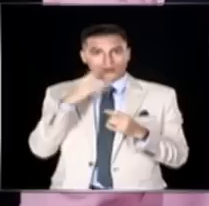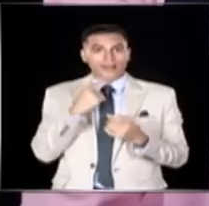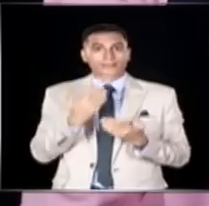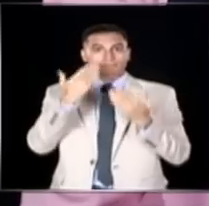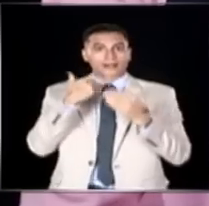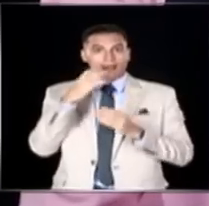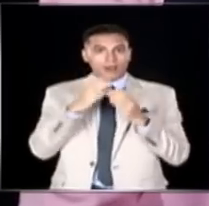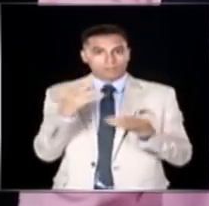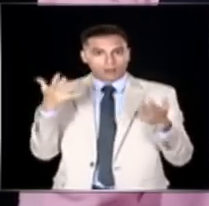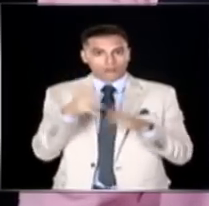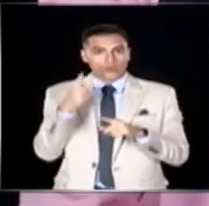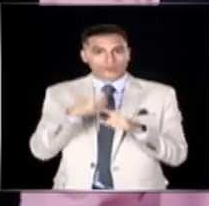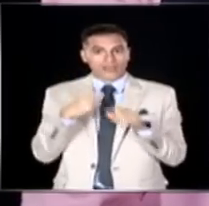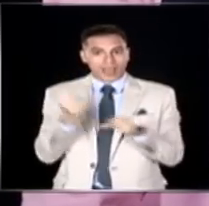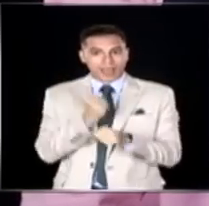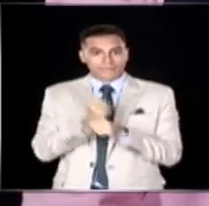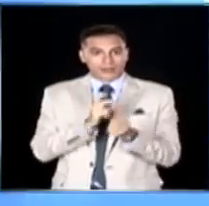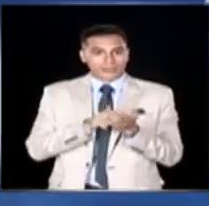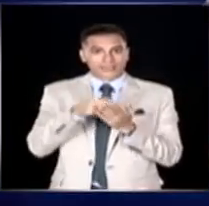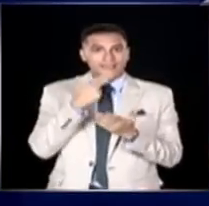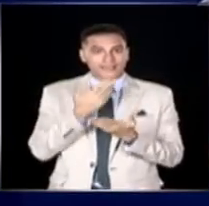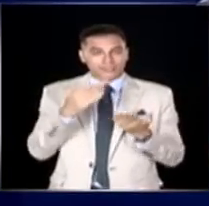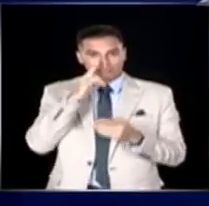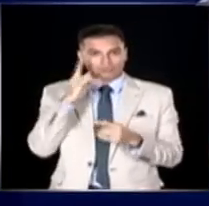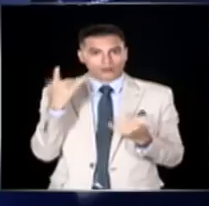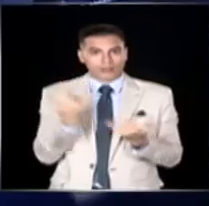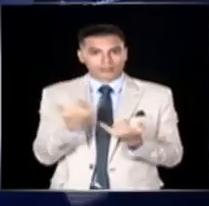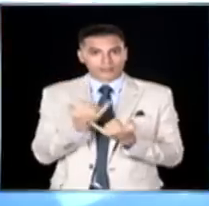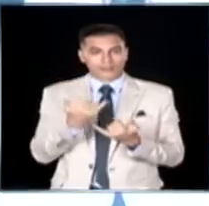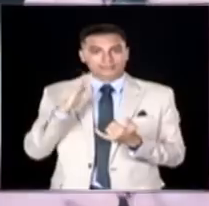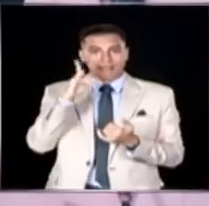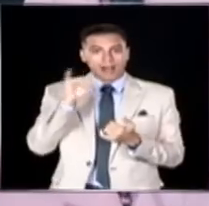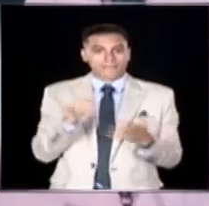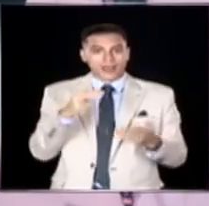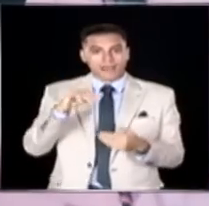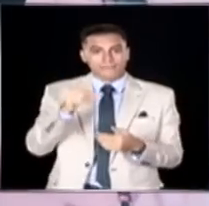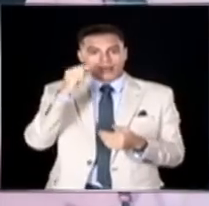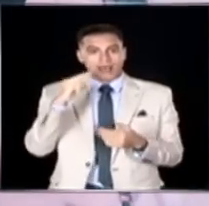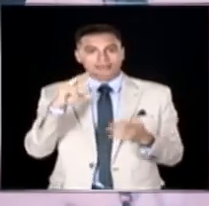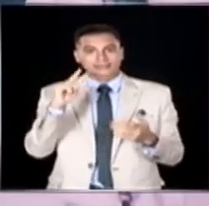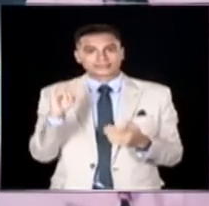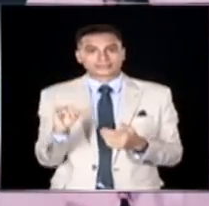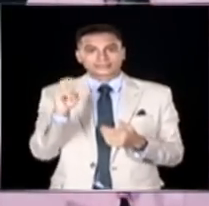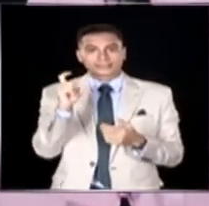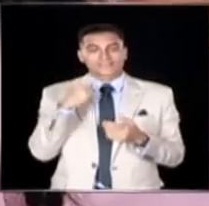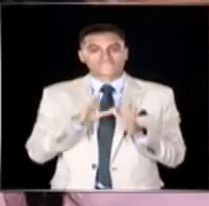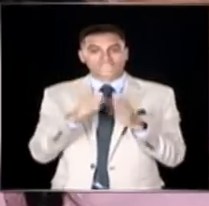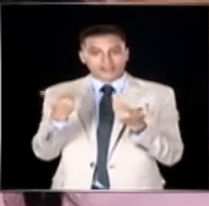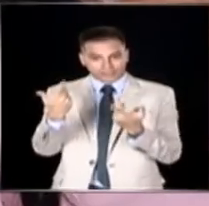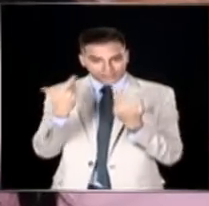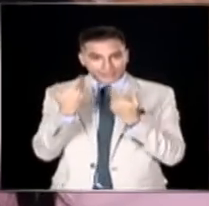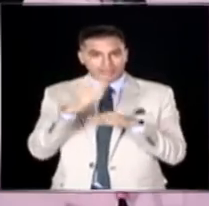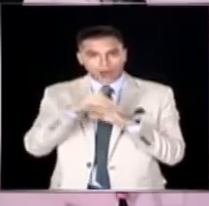الاسئله، وان شاء الله نأدي اداء كويس النهارده في الحلقه. سمع عماد الدين. طريقي معتمد عليا النهارده في مجال العلوم،